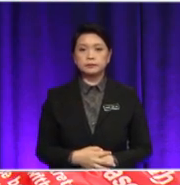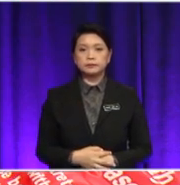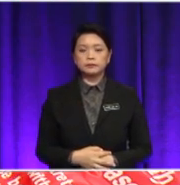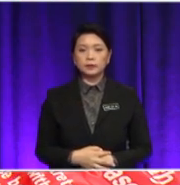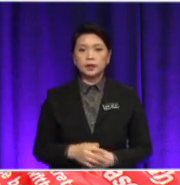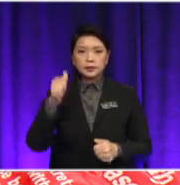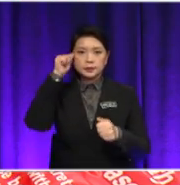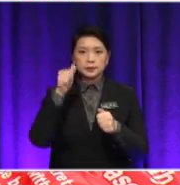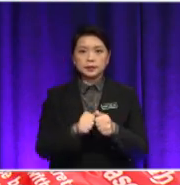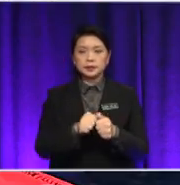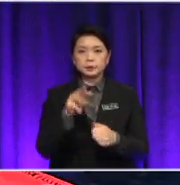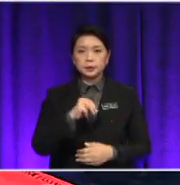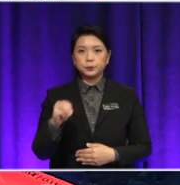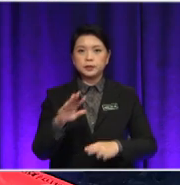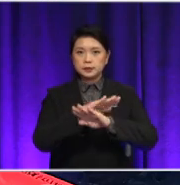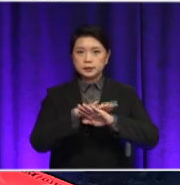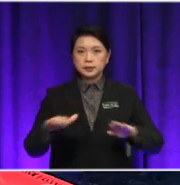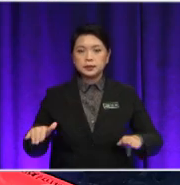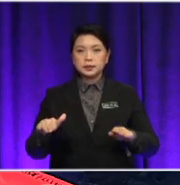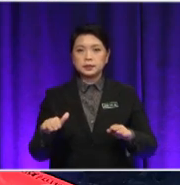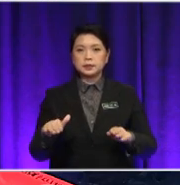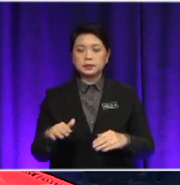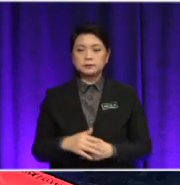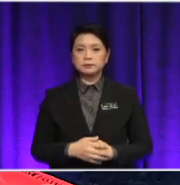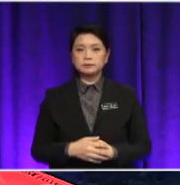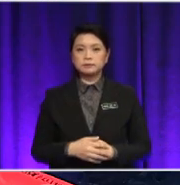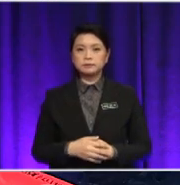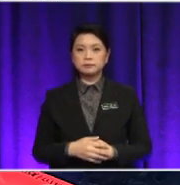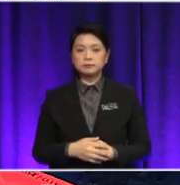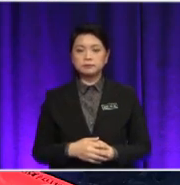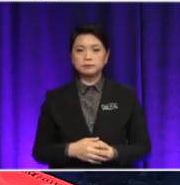Okey, ingat ya, jangan terlalu ketat. Jangan terlalu ketat.